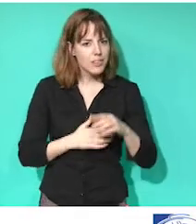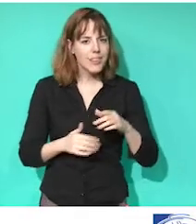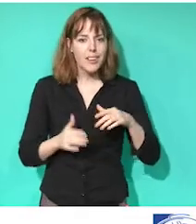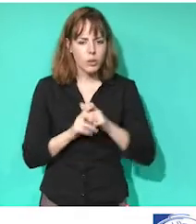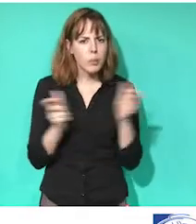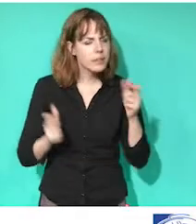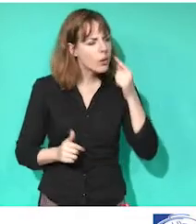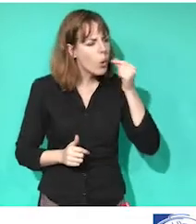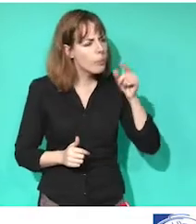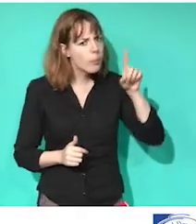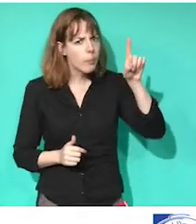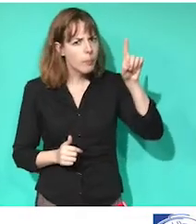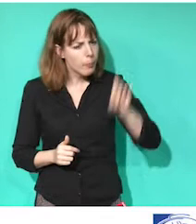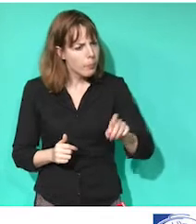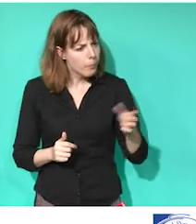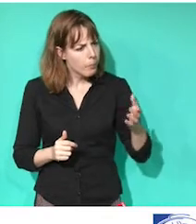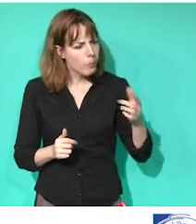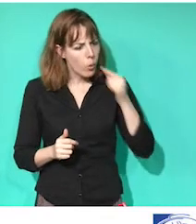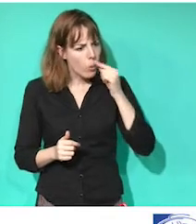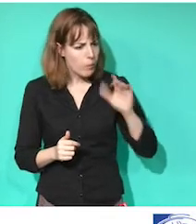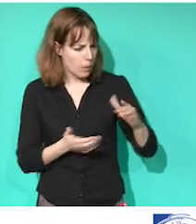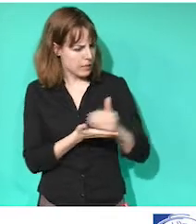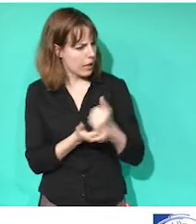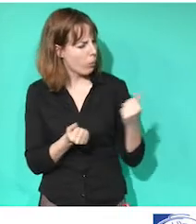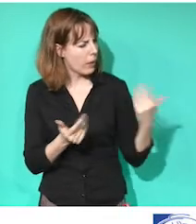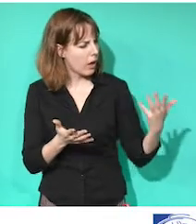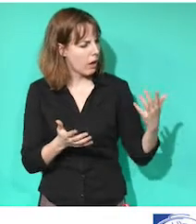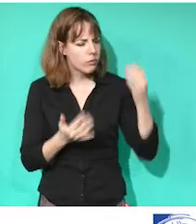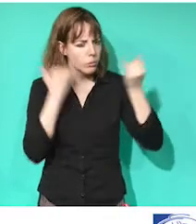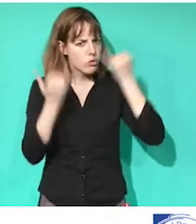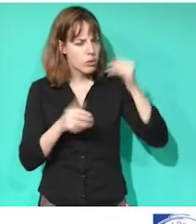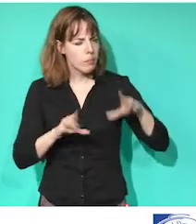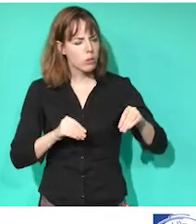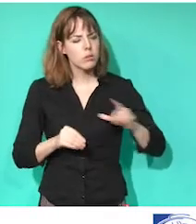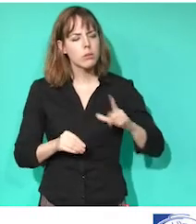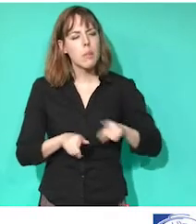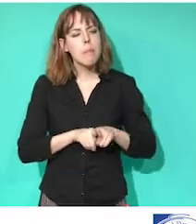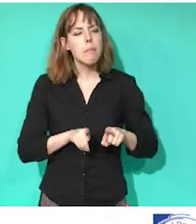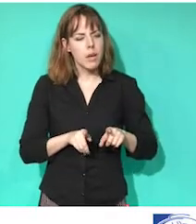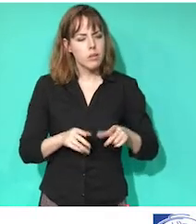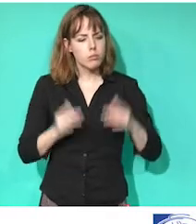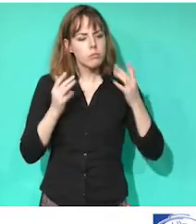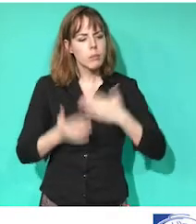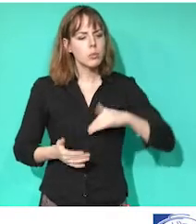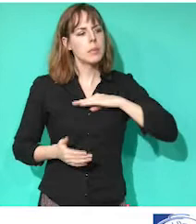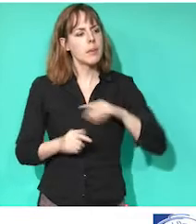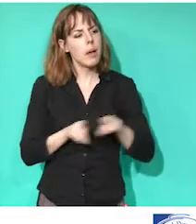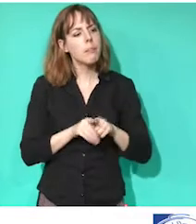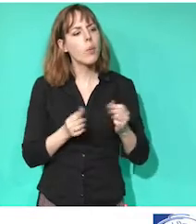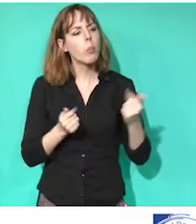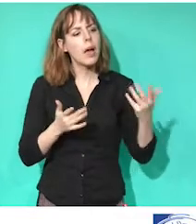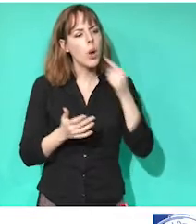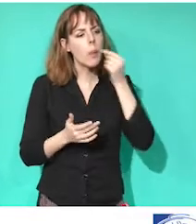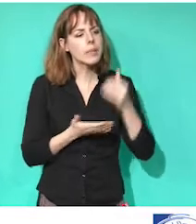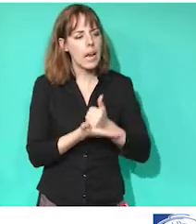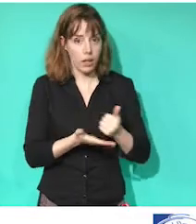l'entreprise, combien gagnent les hommes pour le poste que je vais occuper, avec les mêmes responsabilités par exemple. Voilà, oser cette parole.